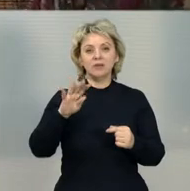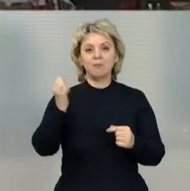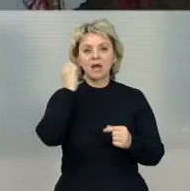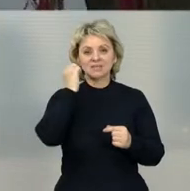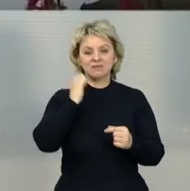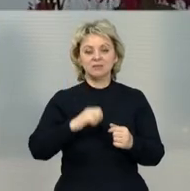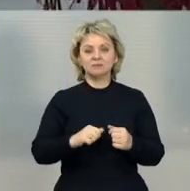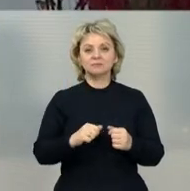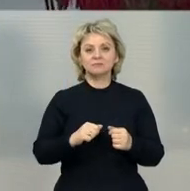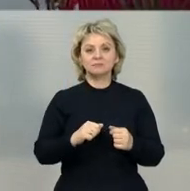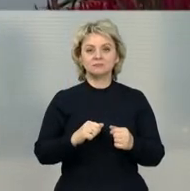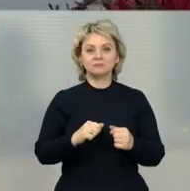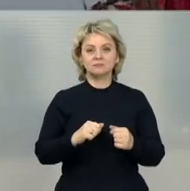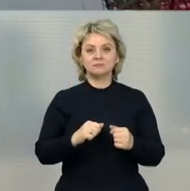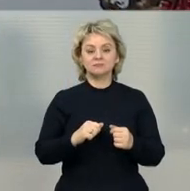24, Москва.